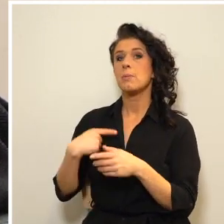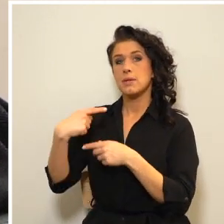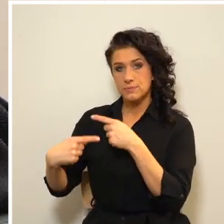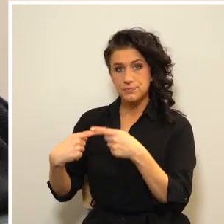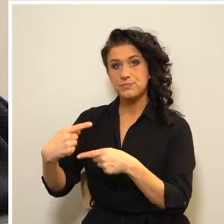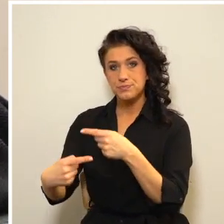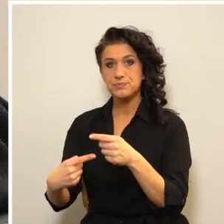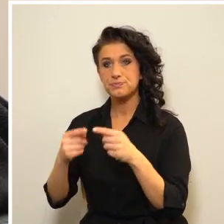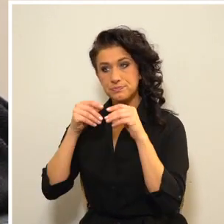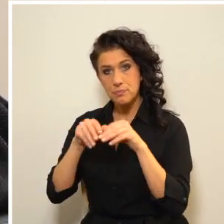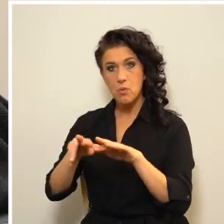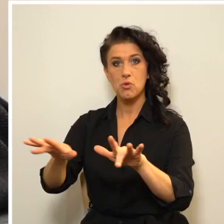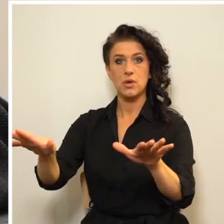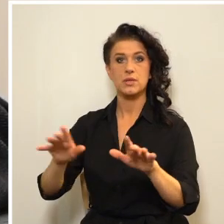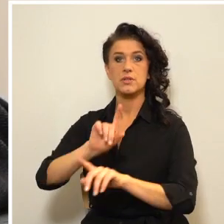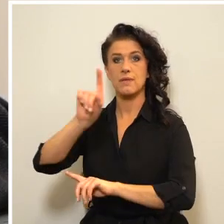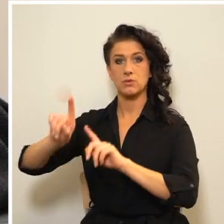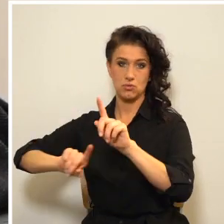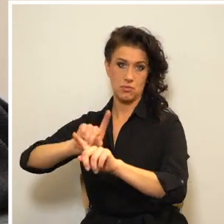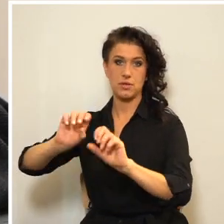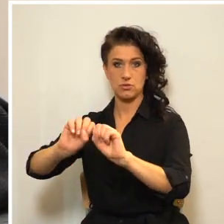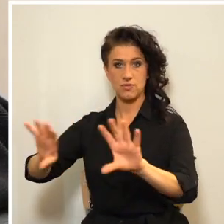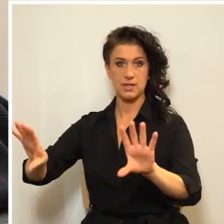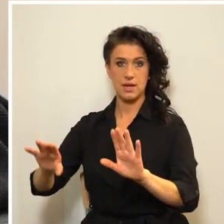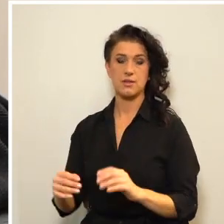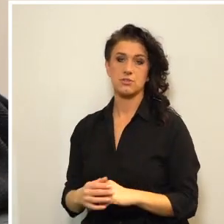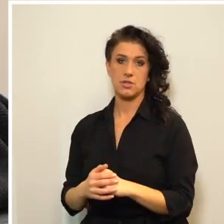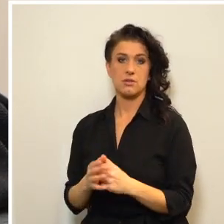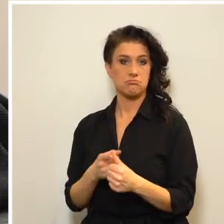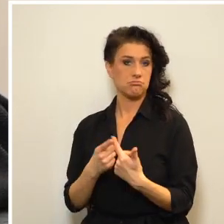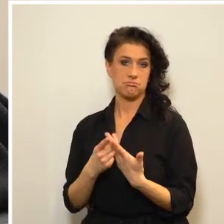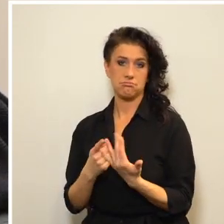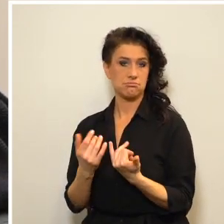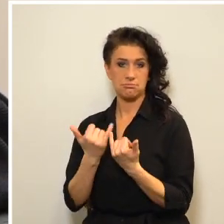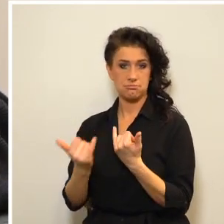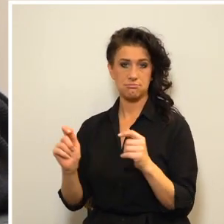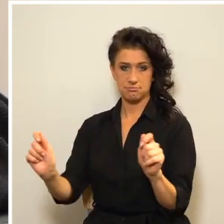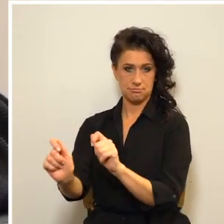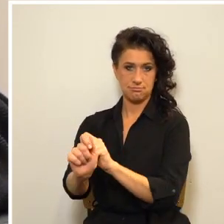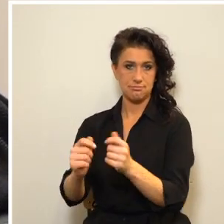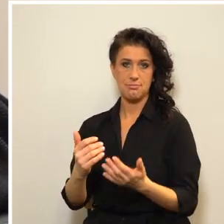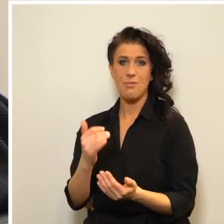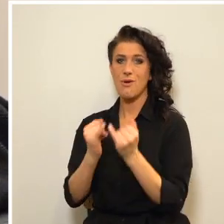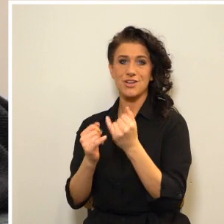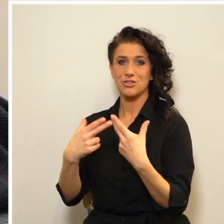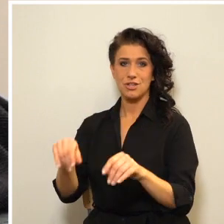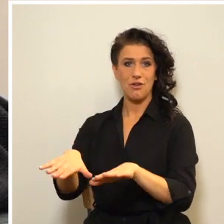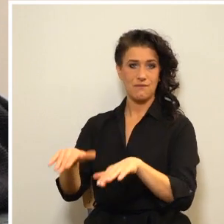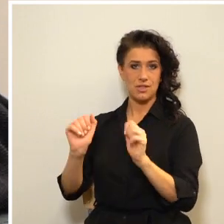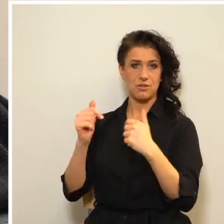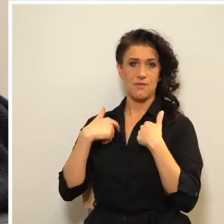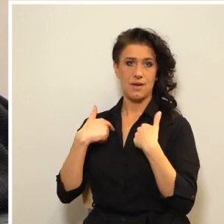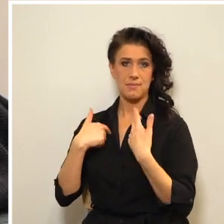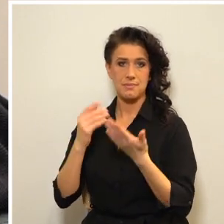jakąś jednak popularyzować i tłumaczyć i wyjaśniać pewne rzeczy bo inaczej będziemy właśnie co mgle cofnięcie w praktyce